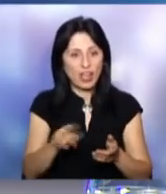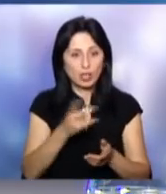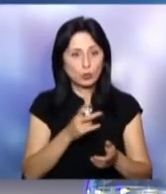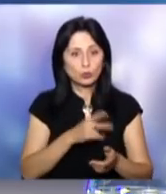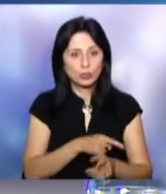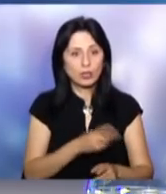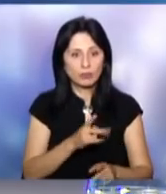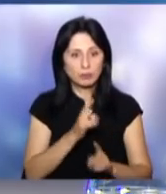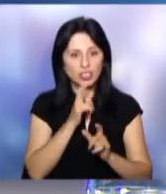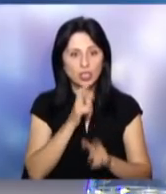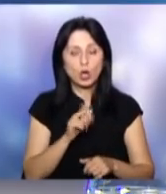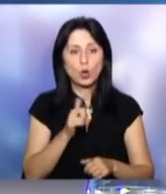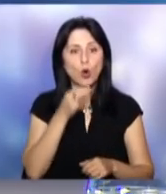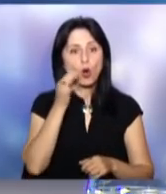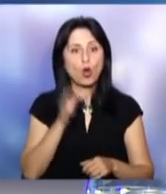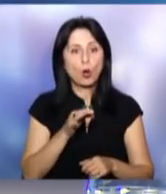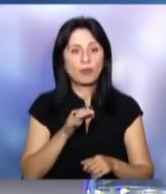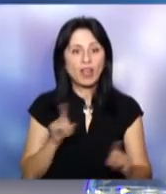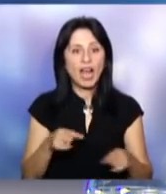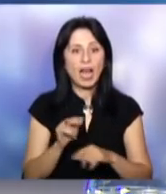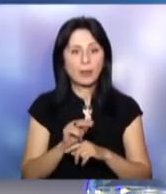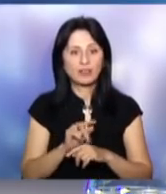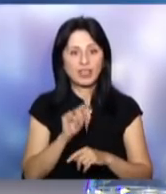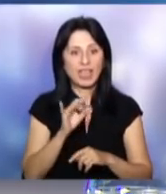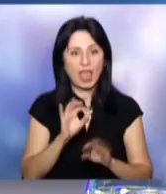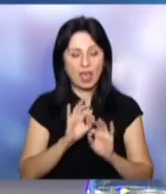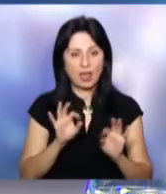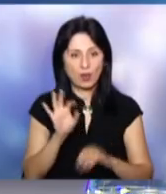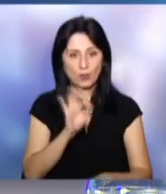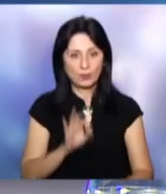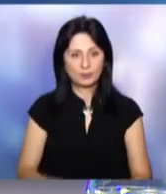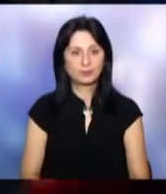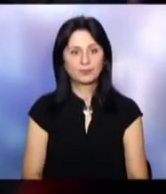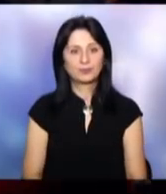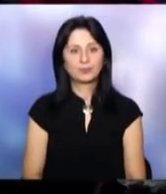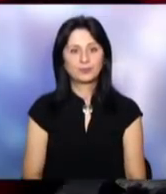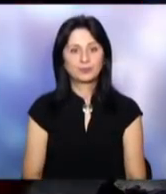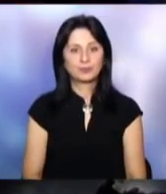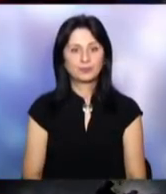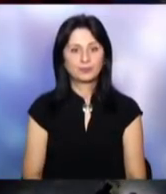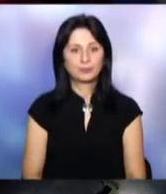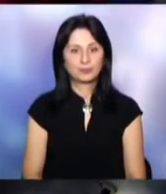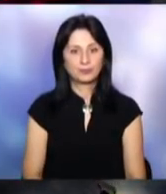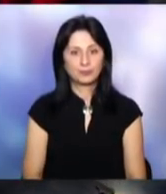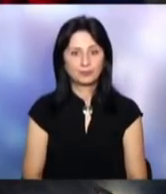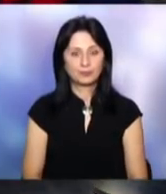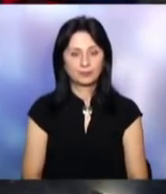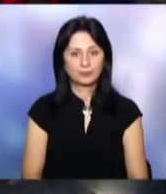შემდეგ. აი, როგორი აქვთ გამოცდილება რეაბილიტოლოგებს, თეა მოგვეყვება ამის შესახებ. დილამშვიდობისათ.